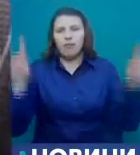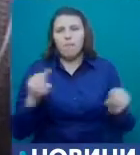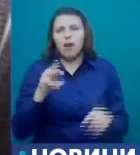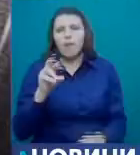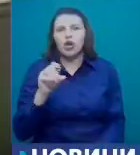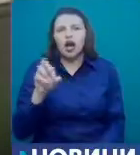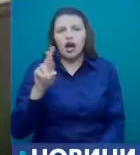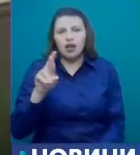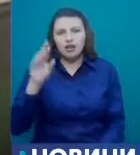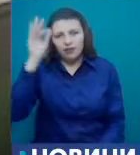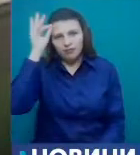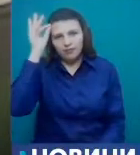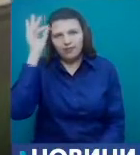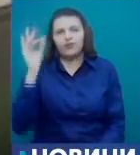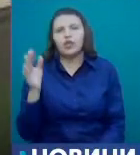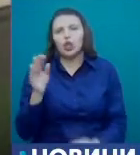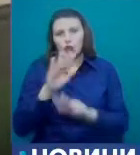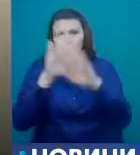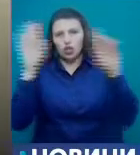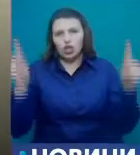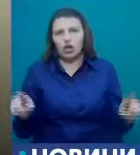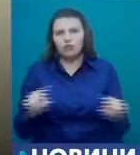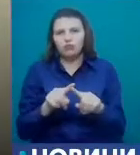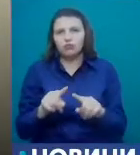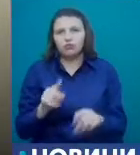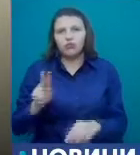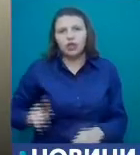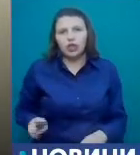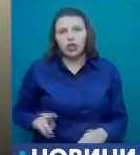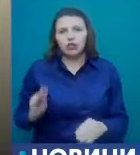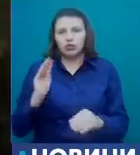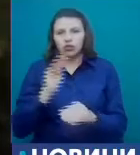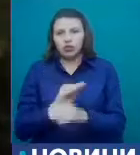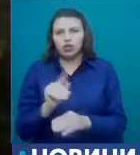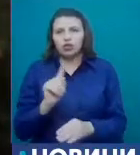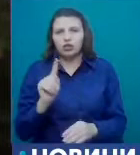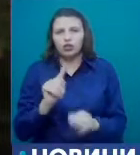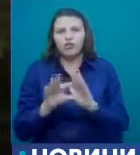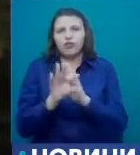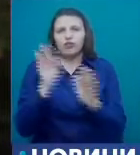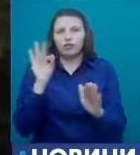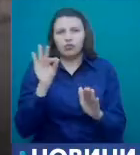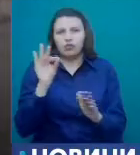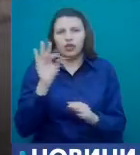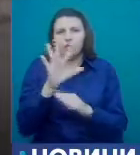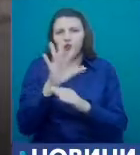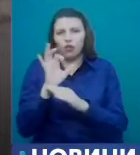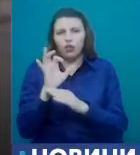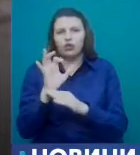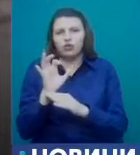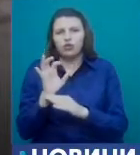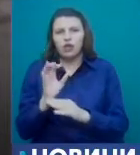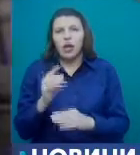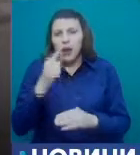її встановлення. Директорка додає, що ескіз та розміщену на дошці фотографії обирали із мамою загиблого бійця. Перед тим,